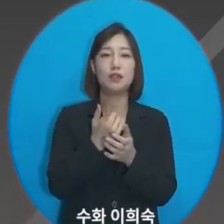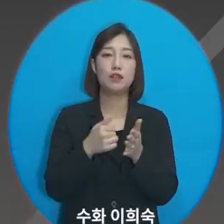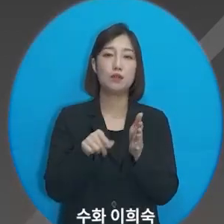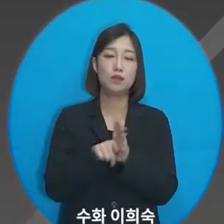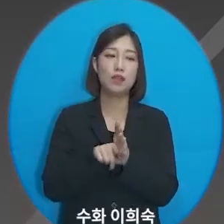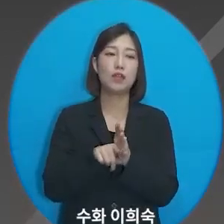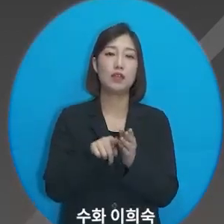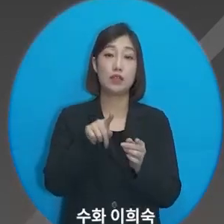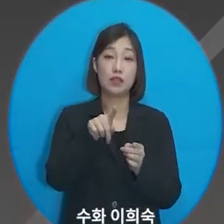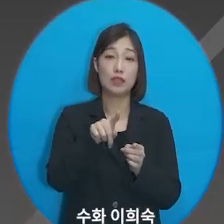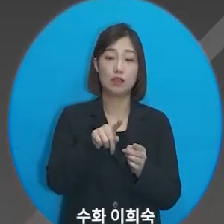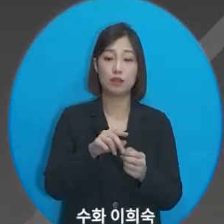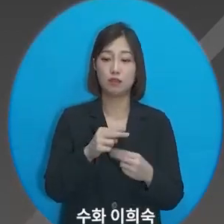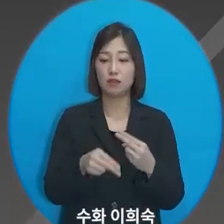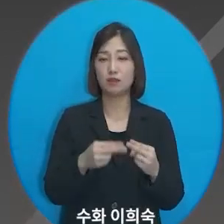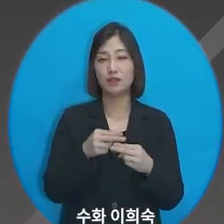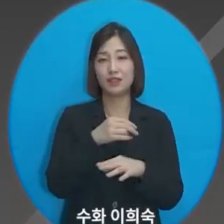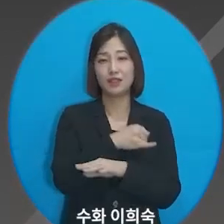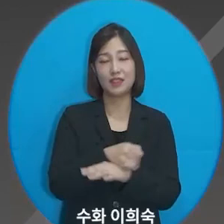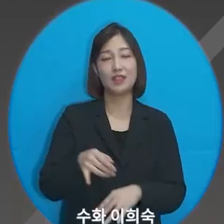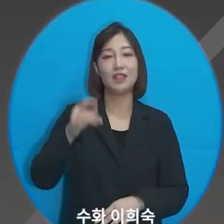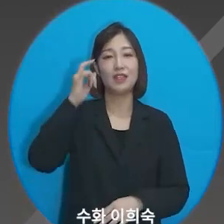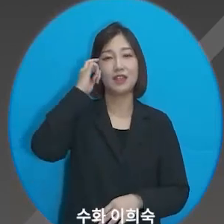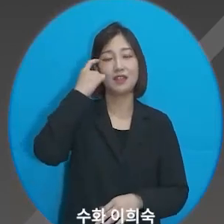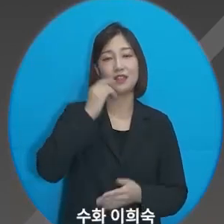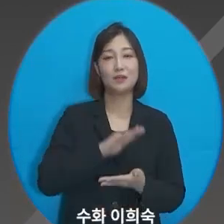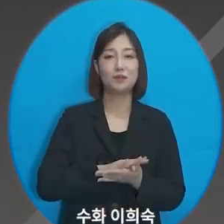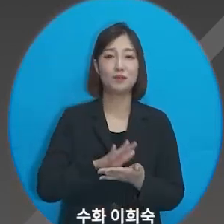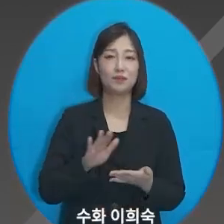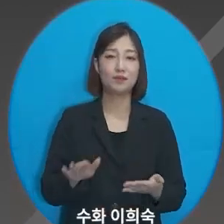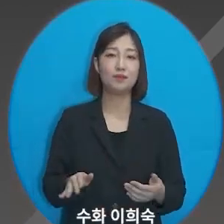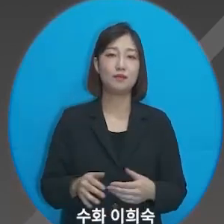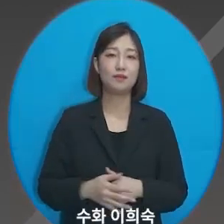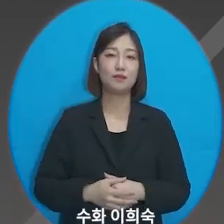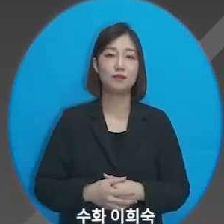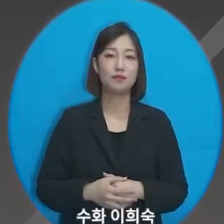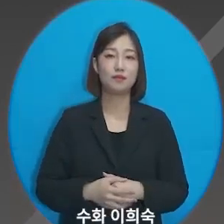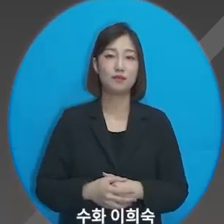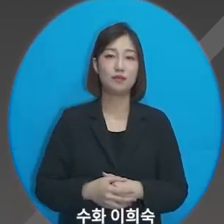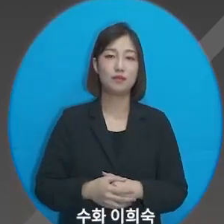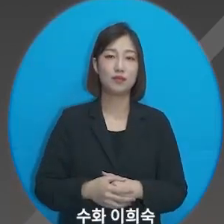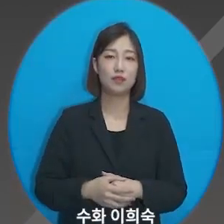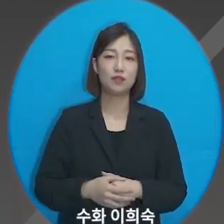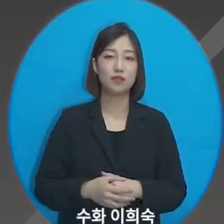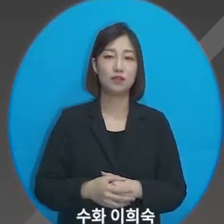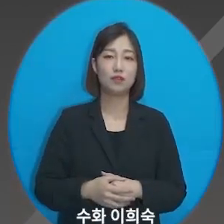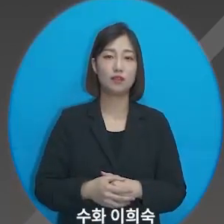정신이라고 생각이 됩니다. 마치겠습니다. 고맙습니다.